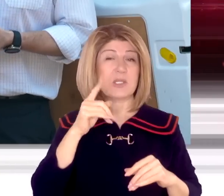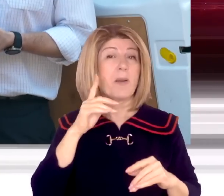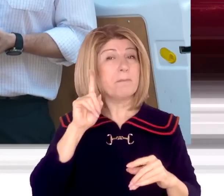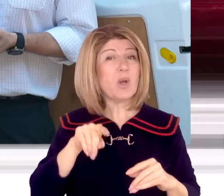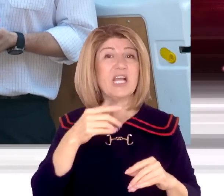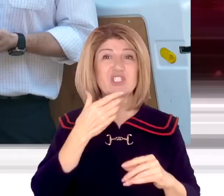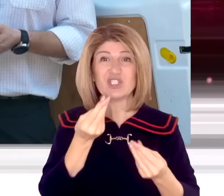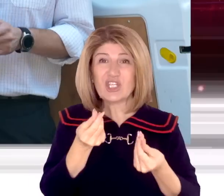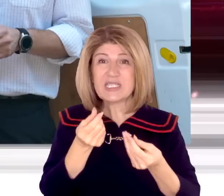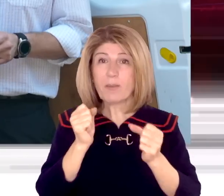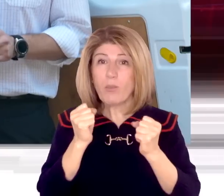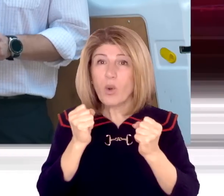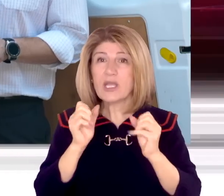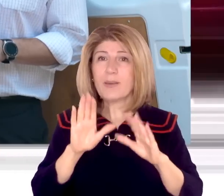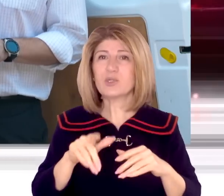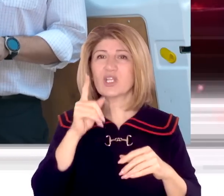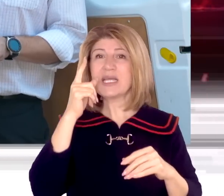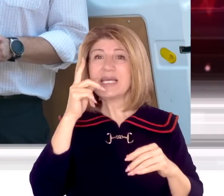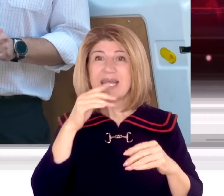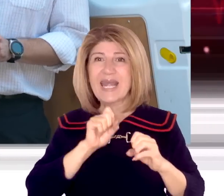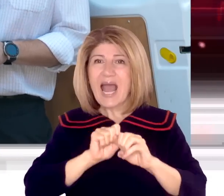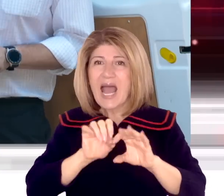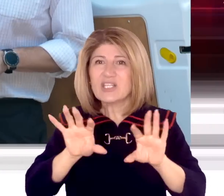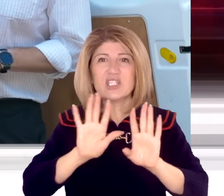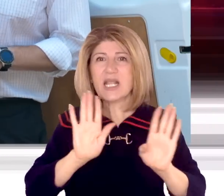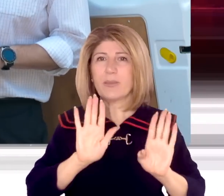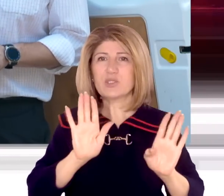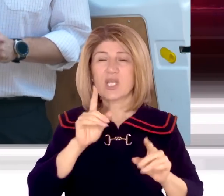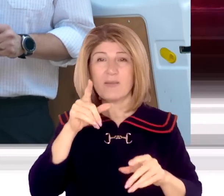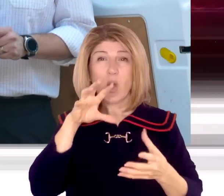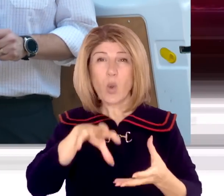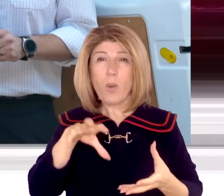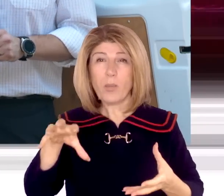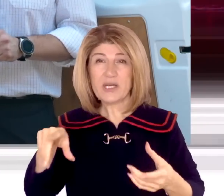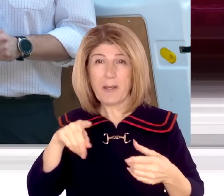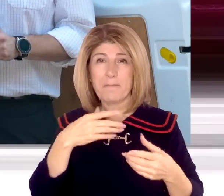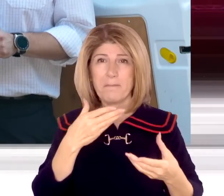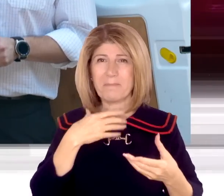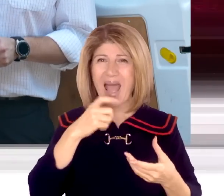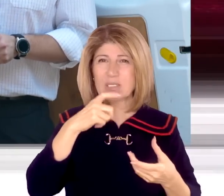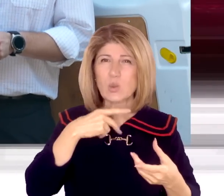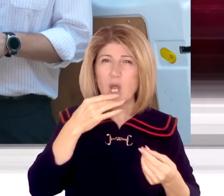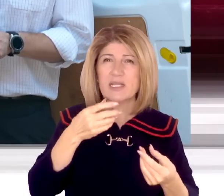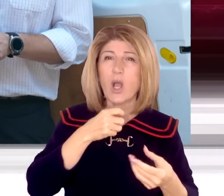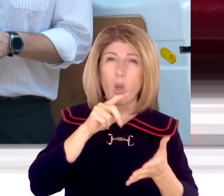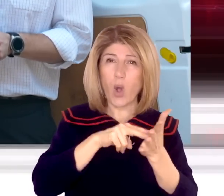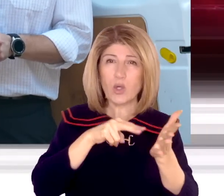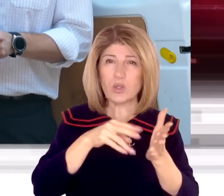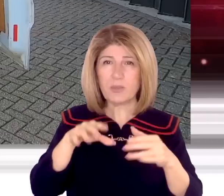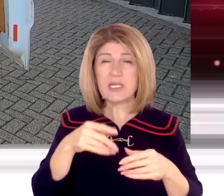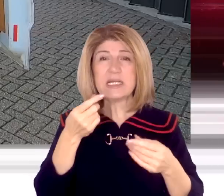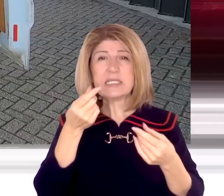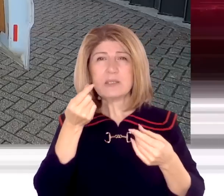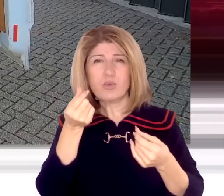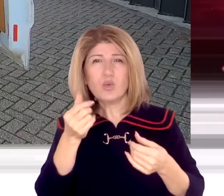باید جنسش به اندازه کافی محکم باشه که امکان نشت نداشته باشه، و کمپانی هایی که محصولات قانونی وارد میکنن